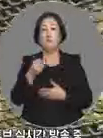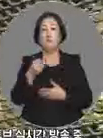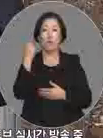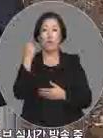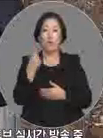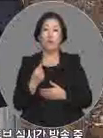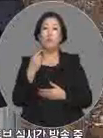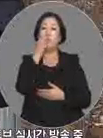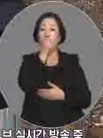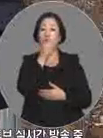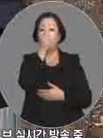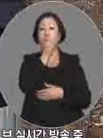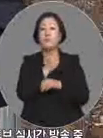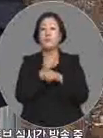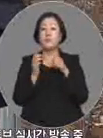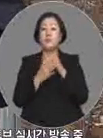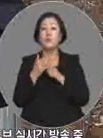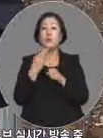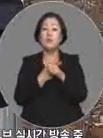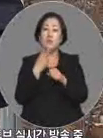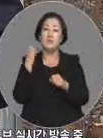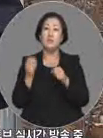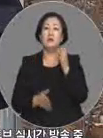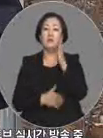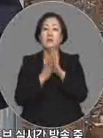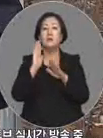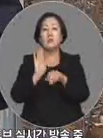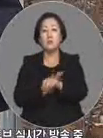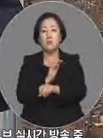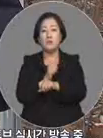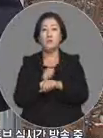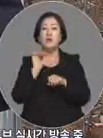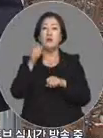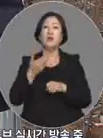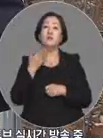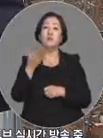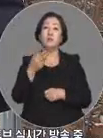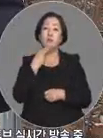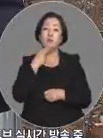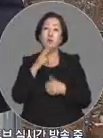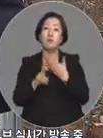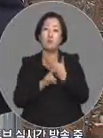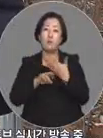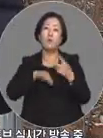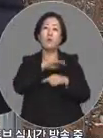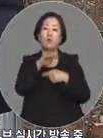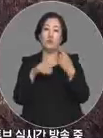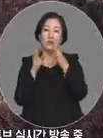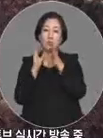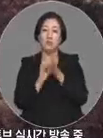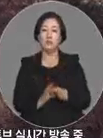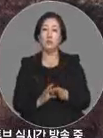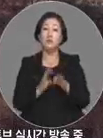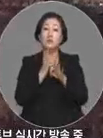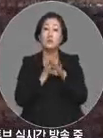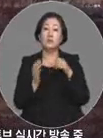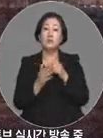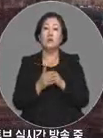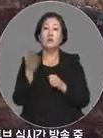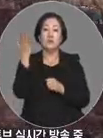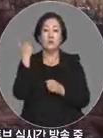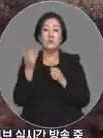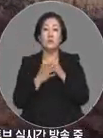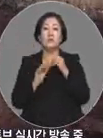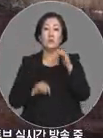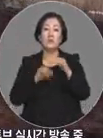알려졌습니다. 이곳은 2년 전 시설 미흡으로 허가를 받지 못했지만 운영을 이어왔던 걸로 알려졌습니다. 한 차례 탈출